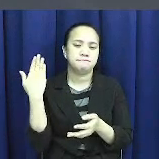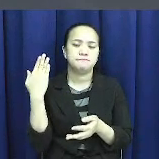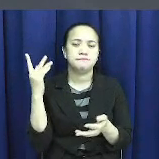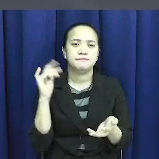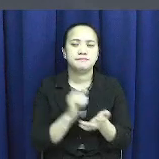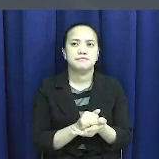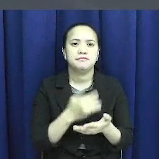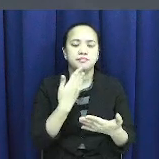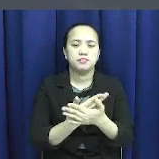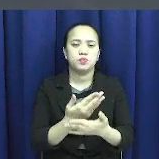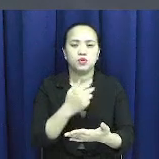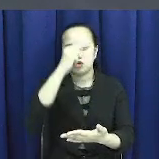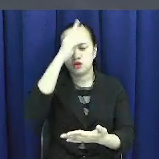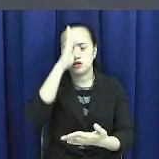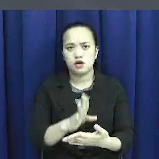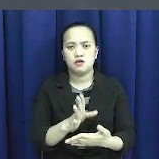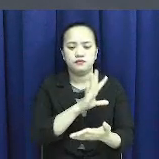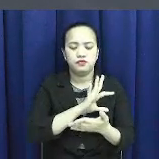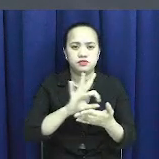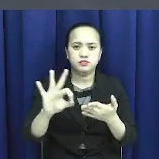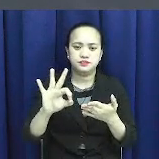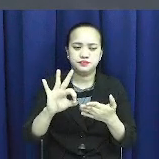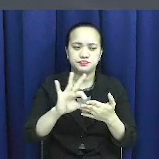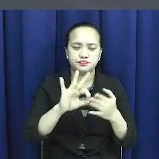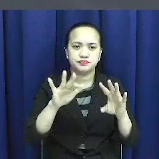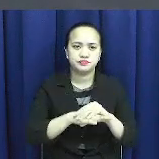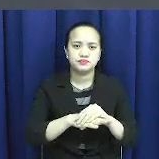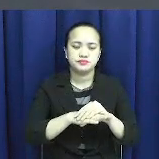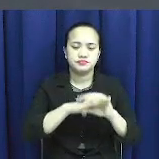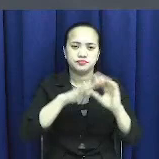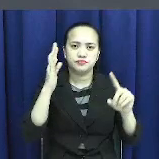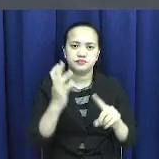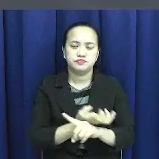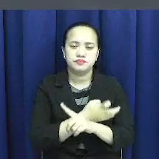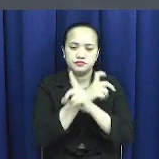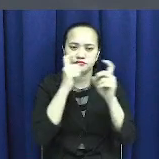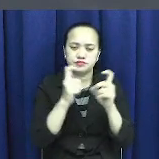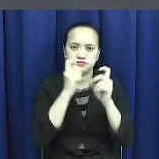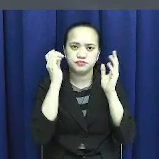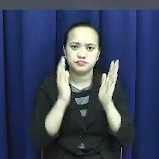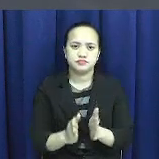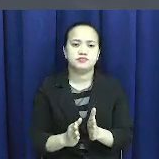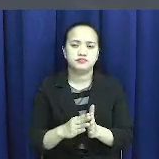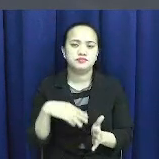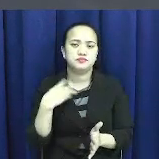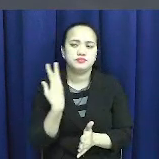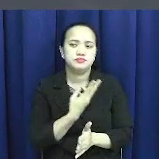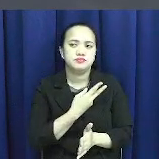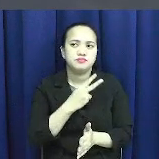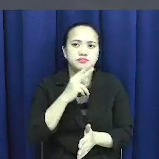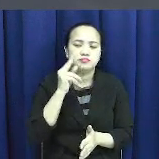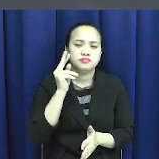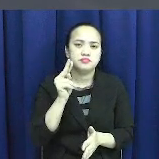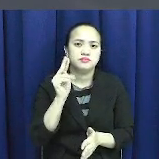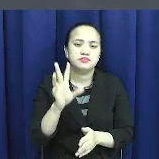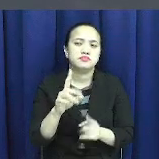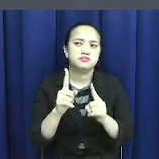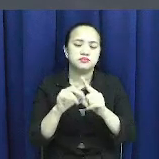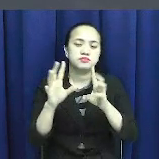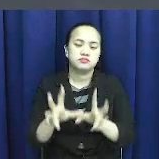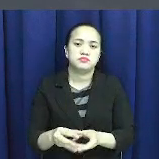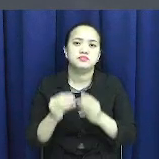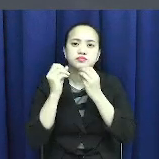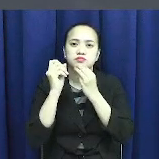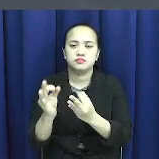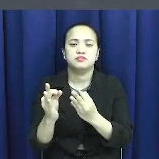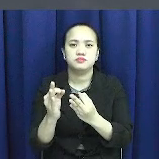bago patawarin ng Diyos ang kasalanan ng isang tao, kinakailangan niya na mag-offer ng isang